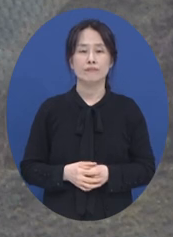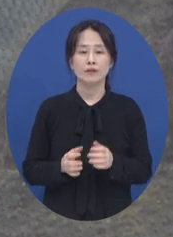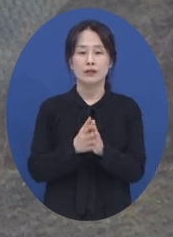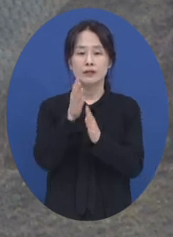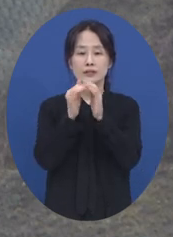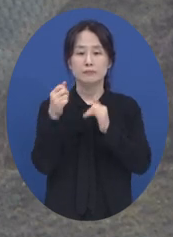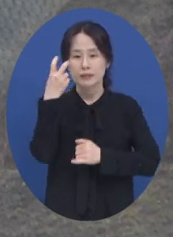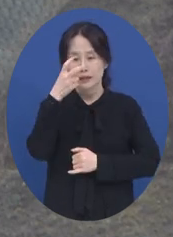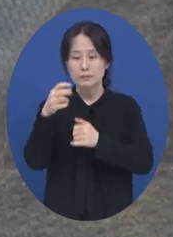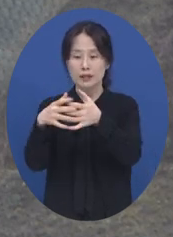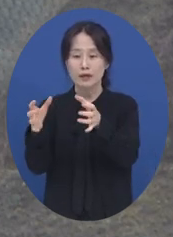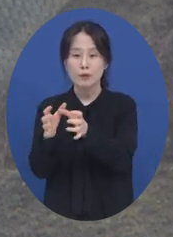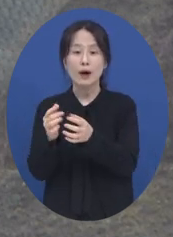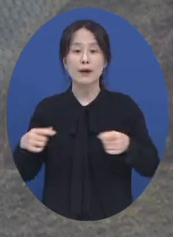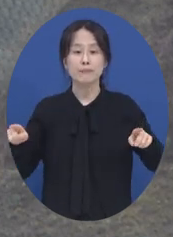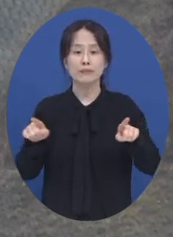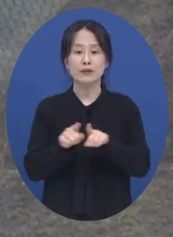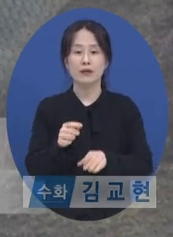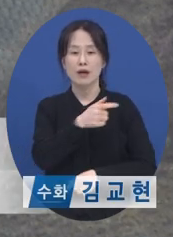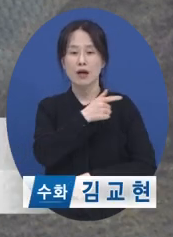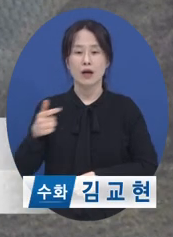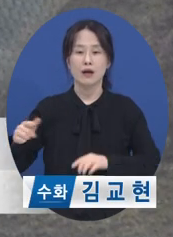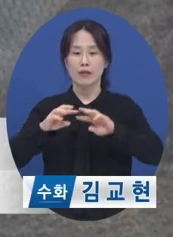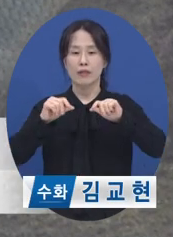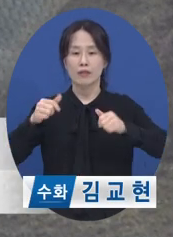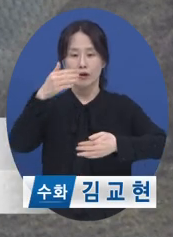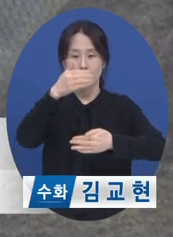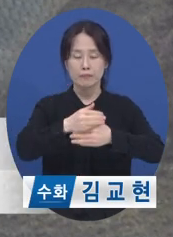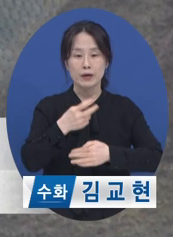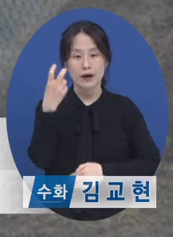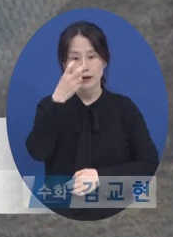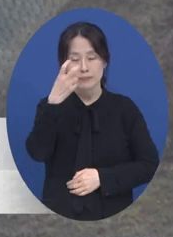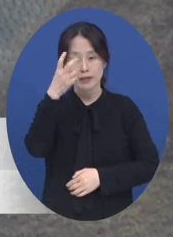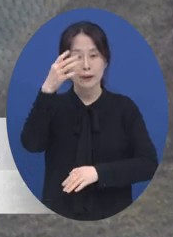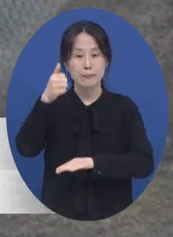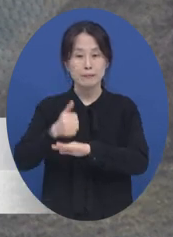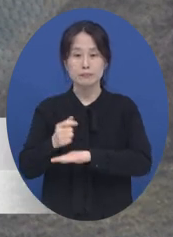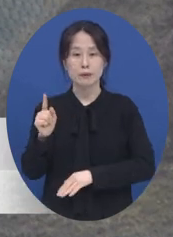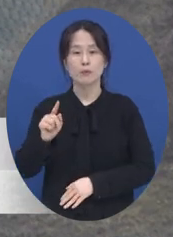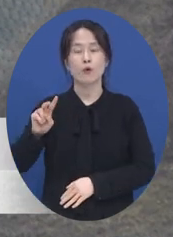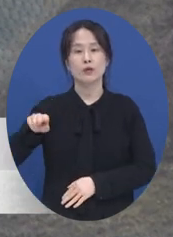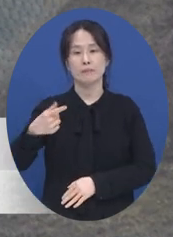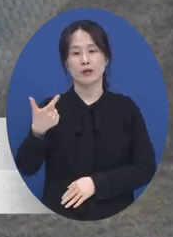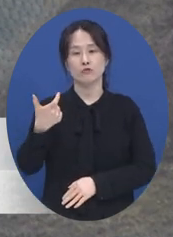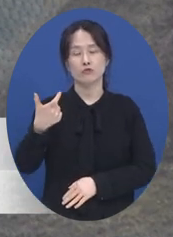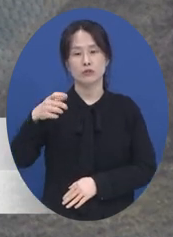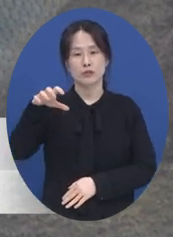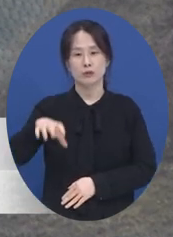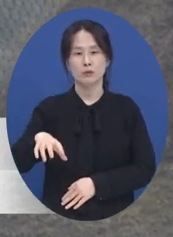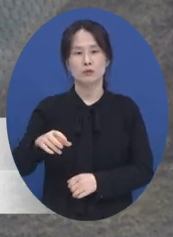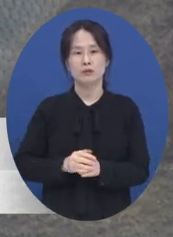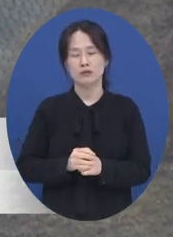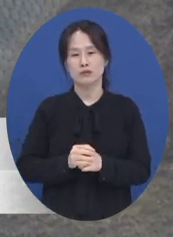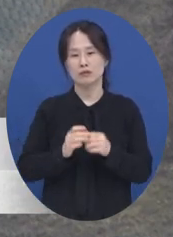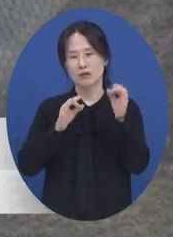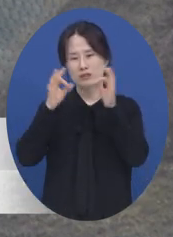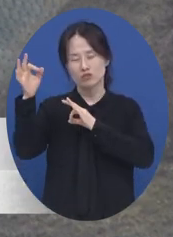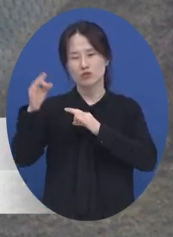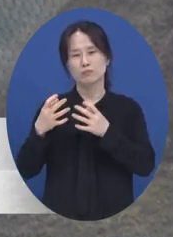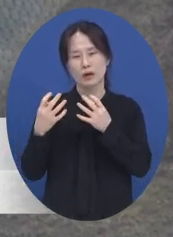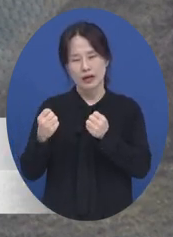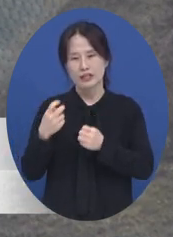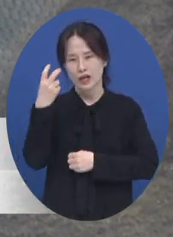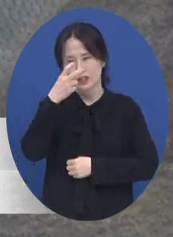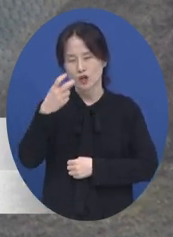경기도가 시민 감사 관과 함께 도내 대영웅 벽 특정 감사를 실시한 결과 260여 곳에서 안전점검이